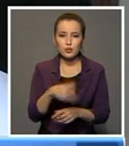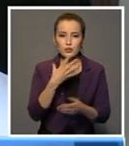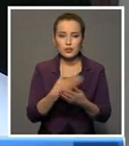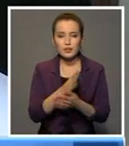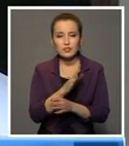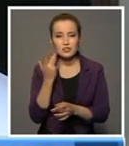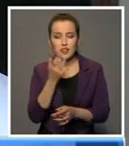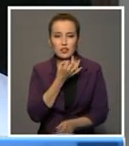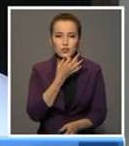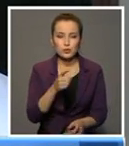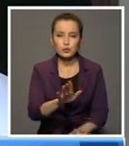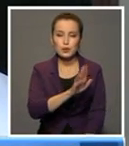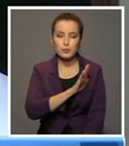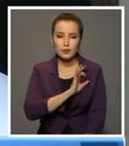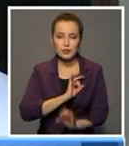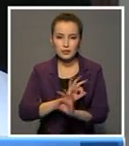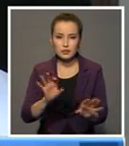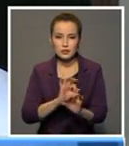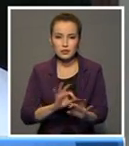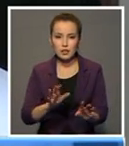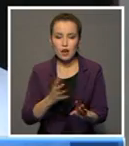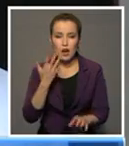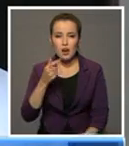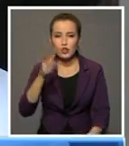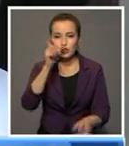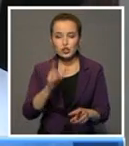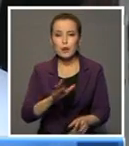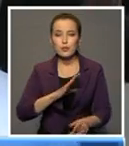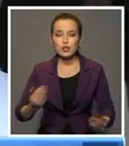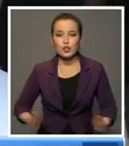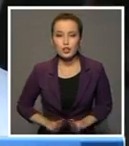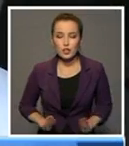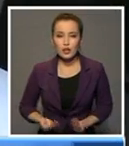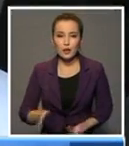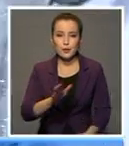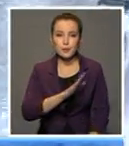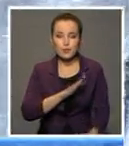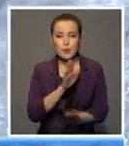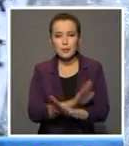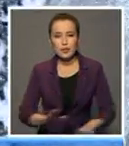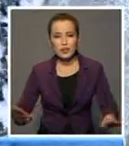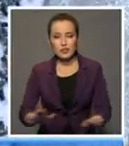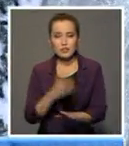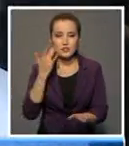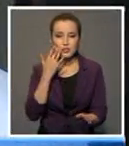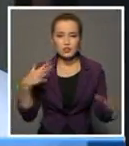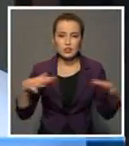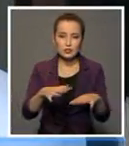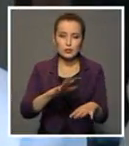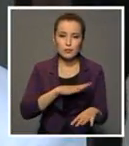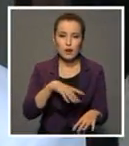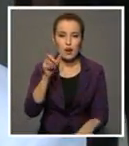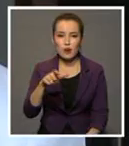сайран кілең. Бұрын ағаның көзі тірісінде ол кісі бар жерде ән айтылып, әншілер жиналатын, жалпы халықтың үлкен рухани